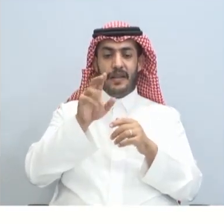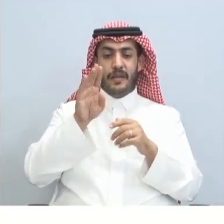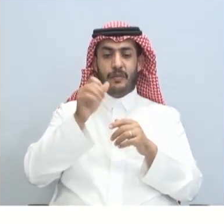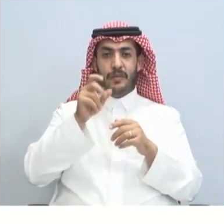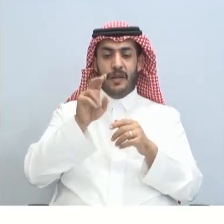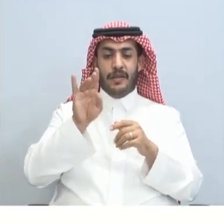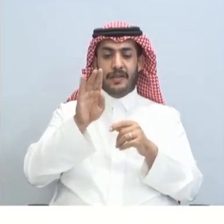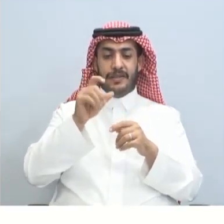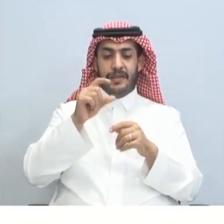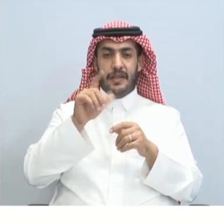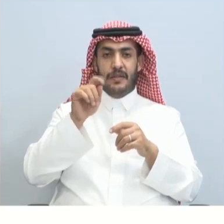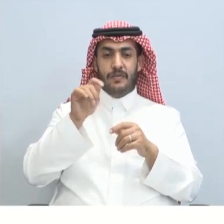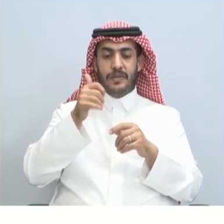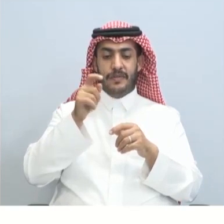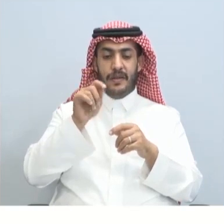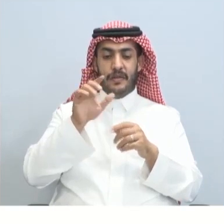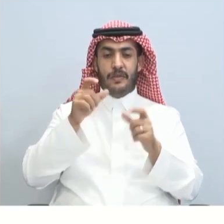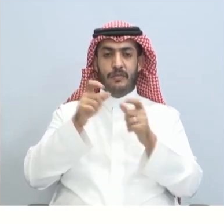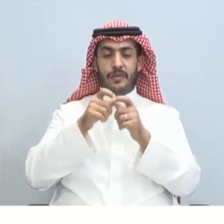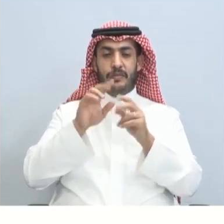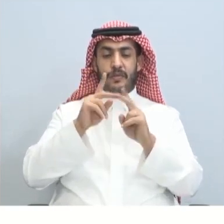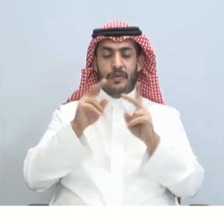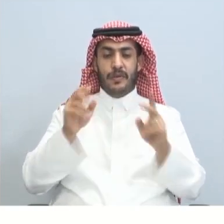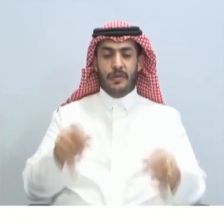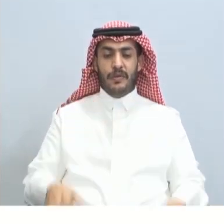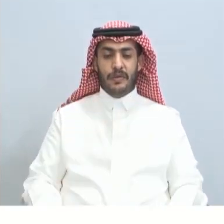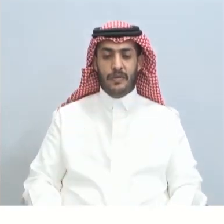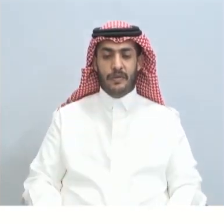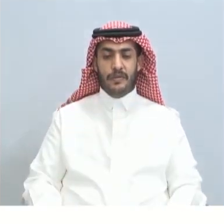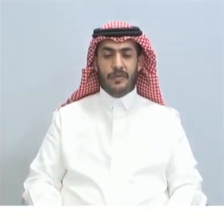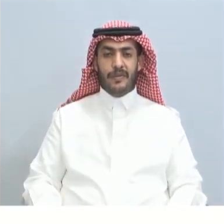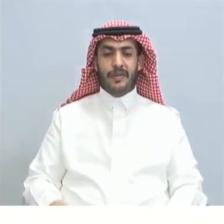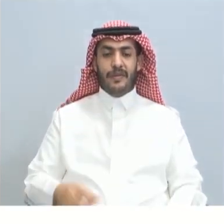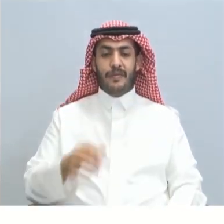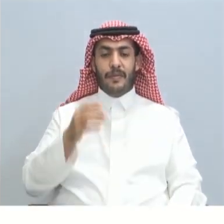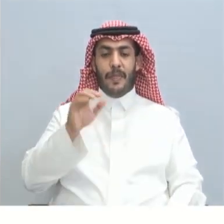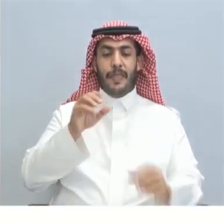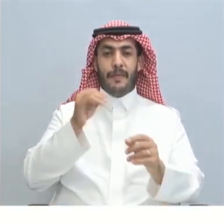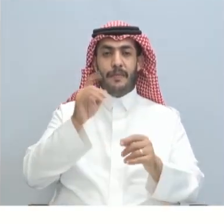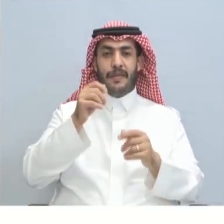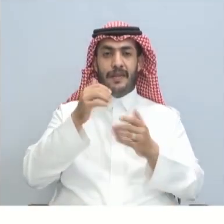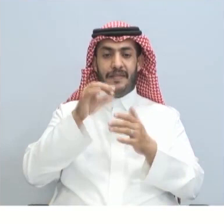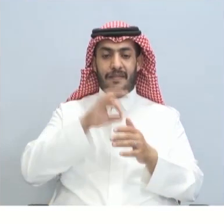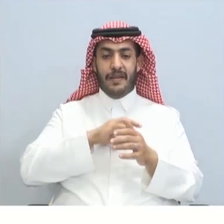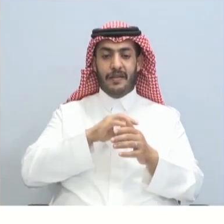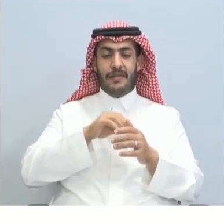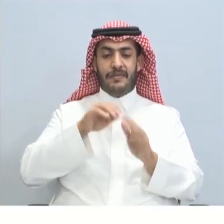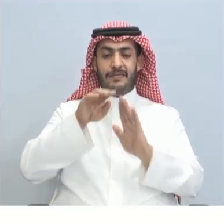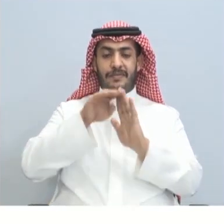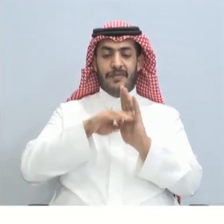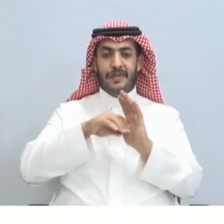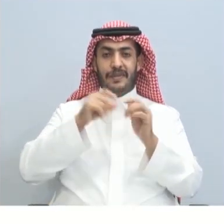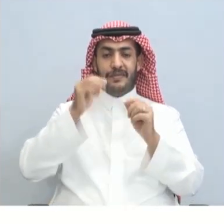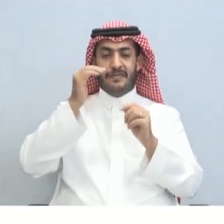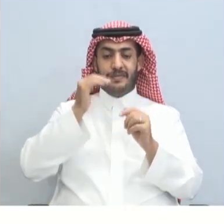الكربونات الاكاسيد الفوسفات وكذلك المجموعات الاخرى اما بالنسبه في المعادن الاقتصاديه تطرقنا الى